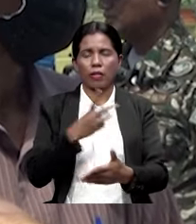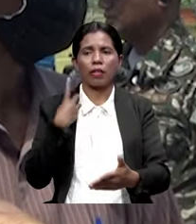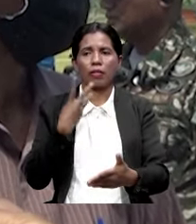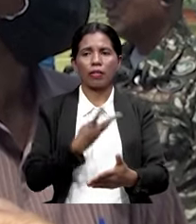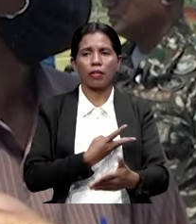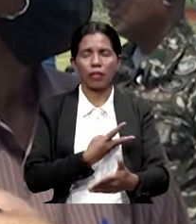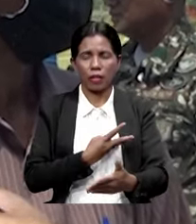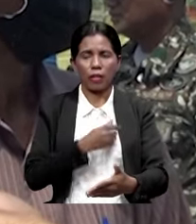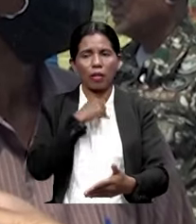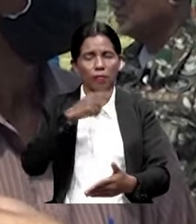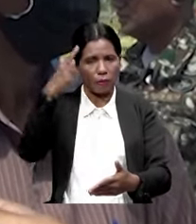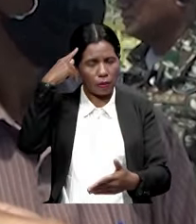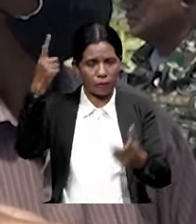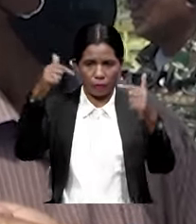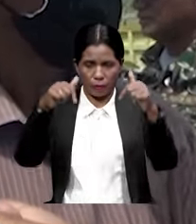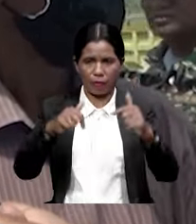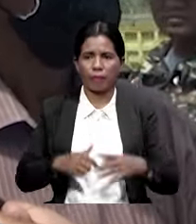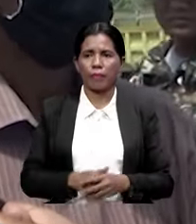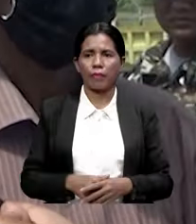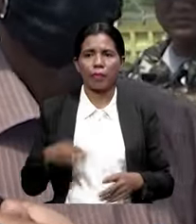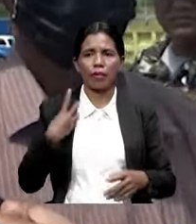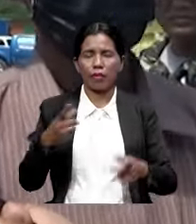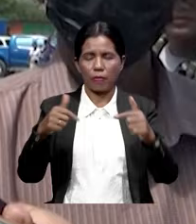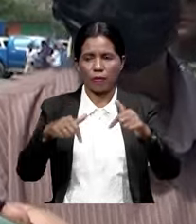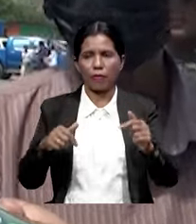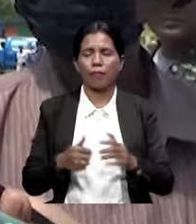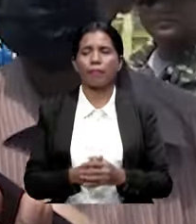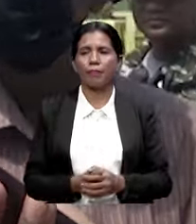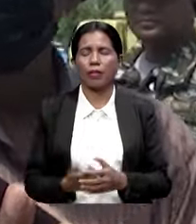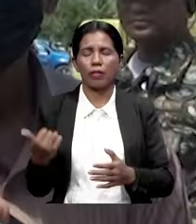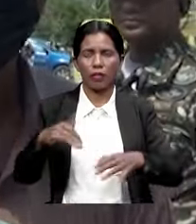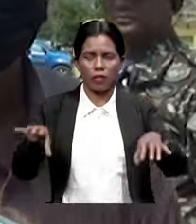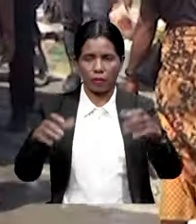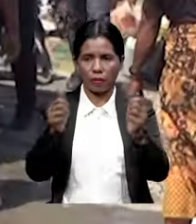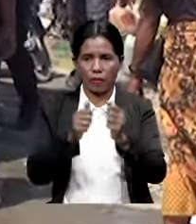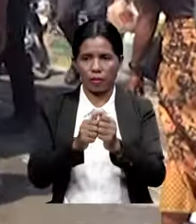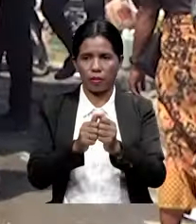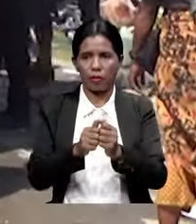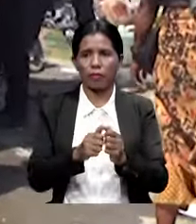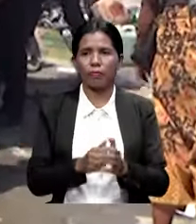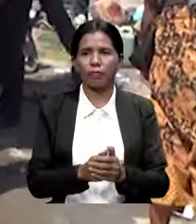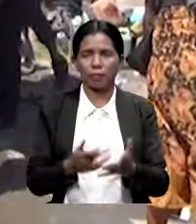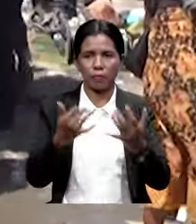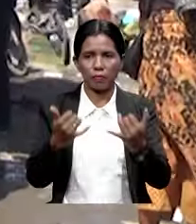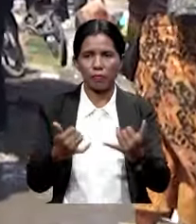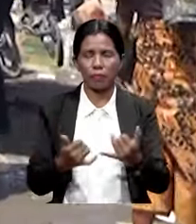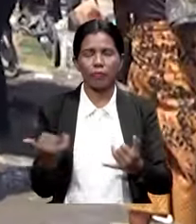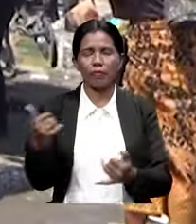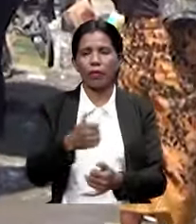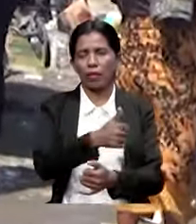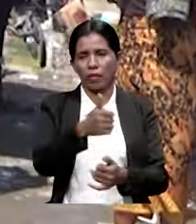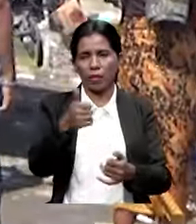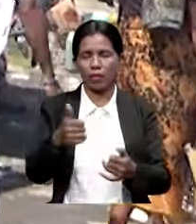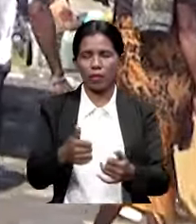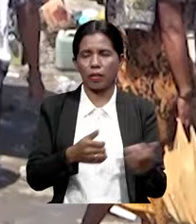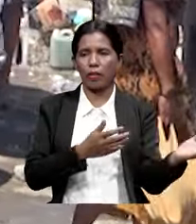visita santo papa para ne ta mai mo sita la sera sira opera vendedor sira opera e agora dal sira diga kita pula rotor sira